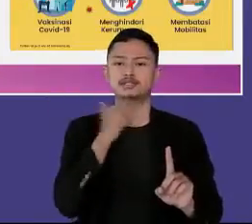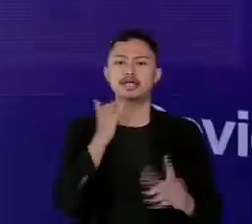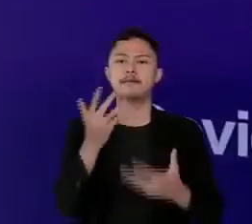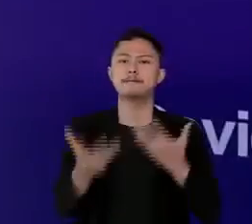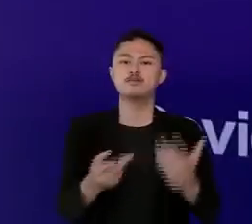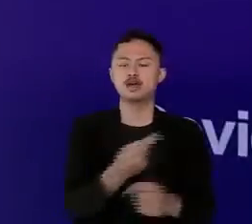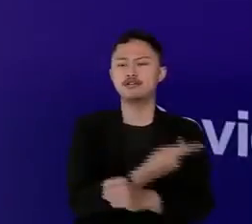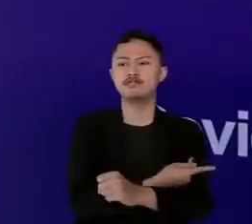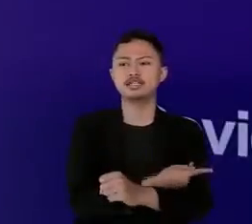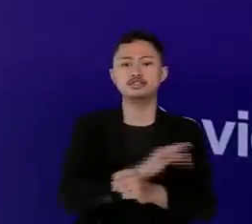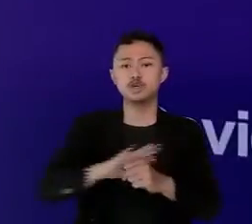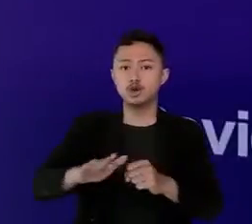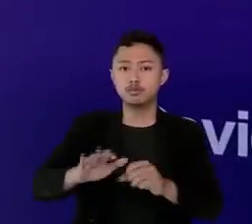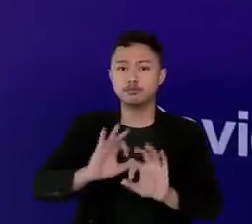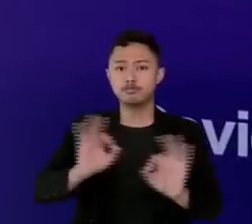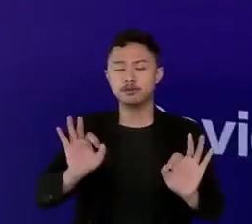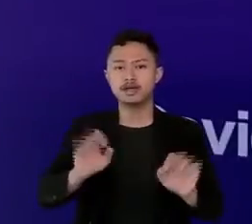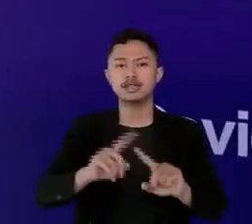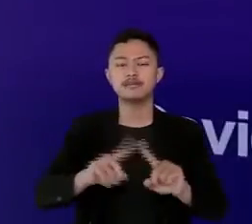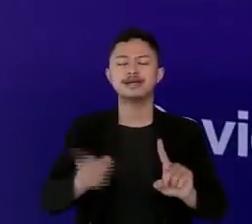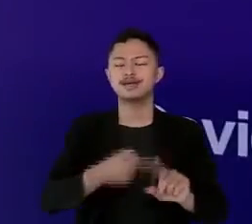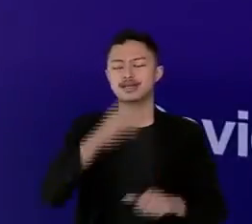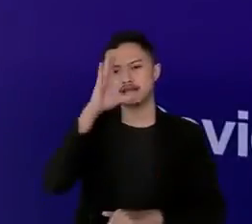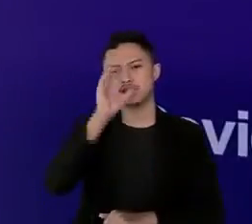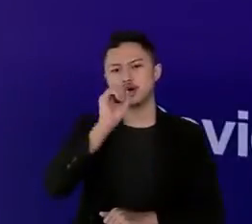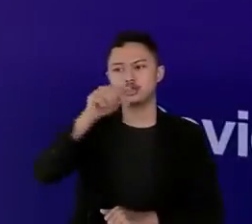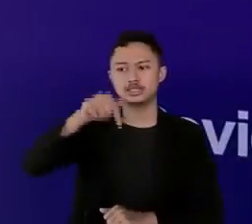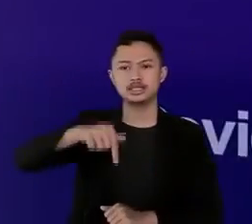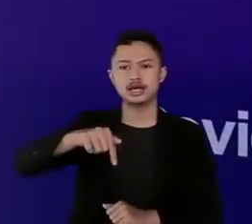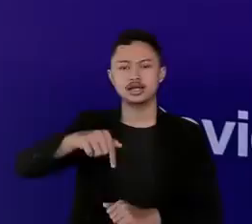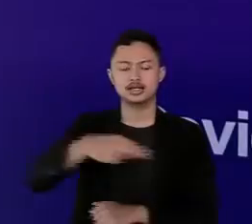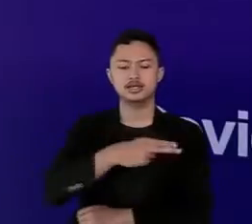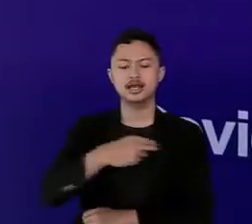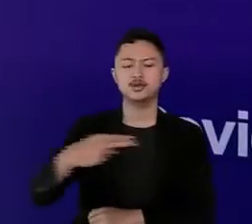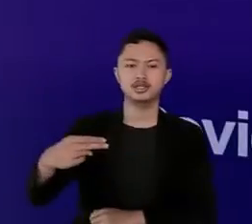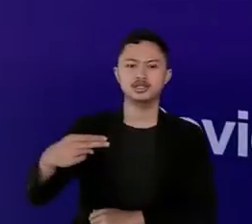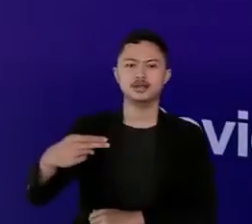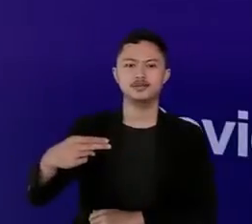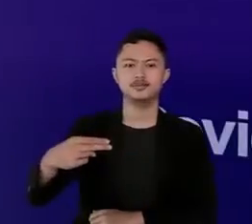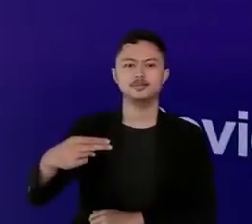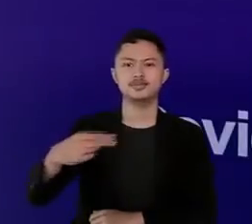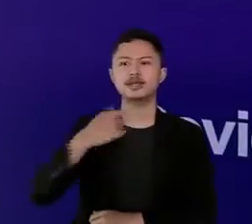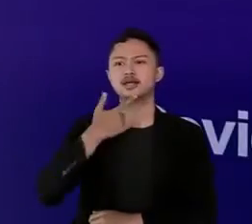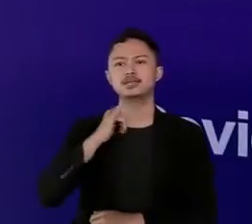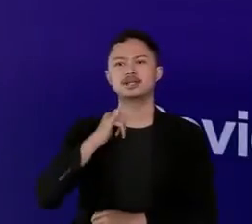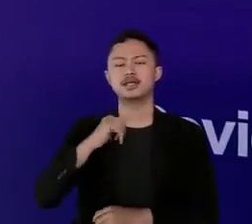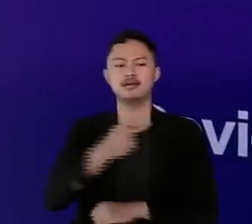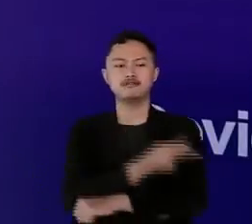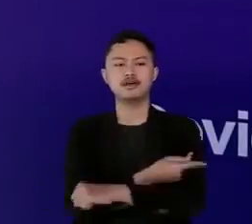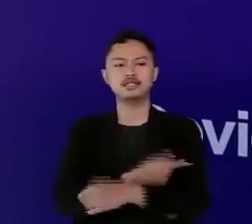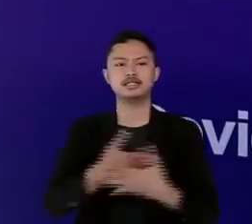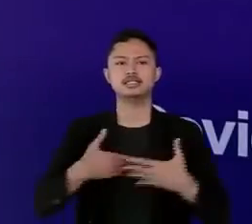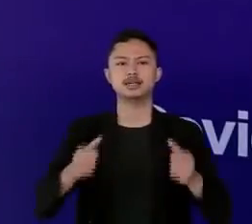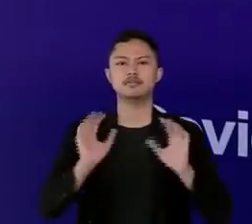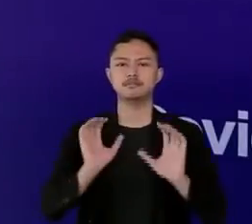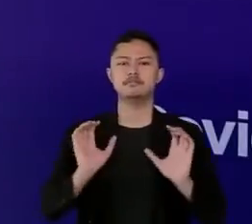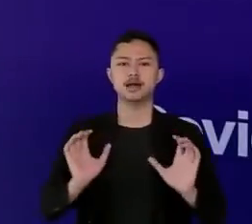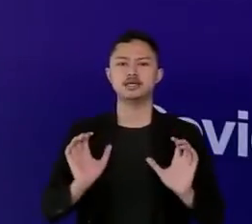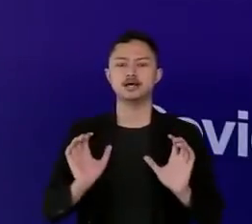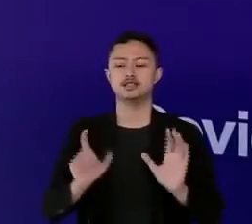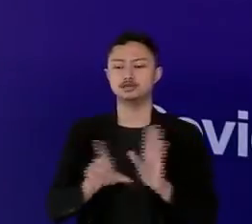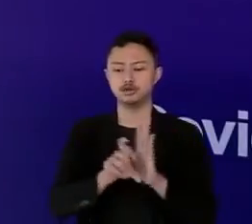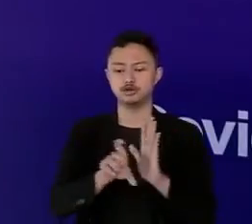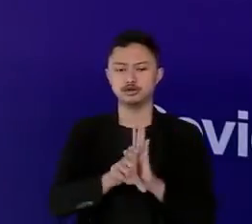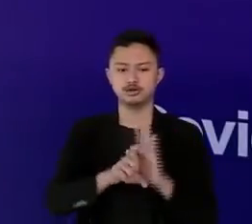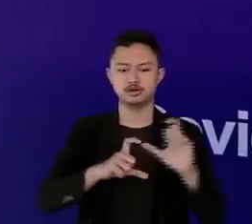vaksinasi saja tidak cukup dan kita tahu sekarang di Indonesia sudah mulai banyak jenis vaksin yang tersedia ya